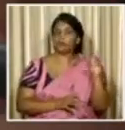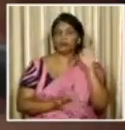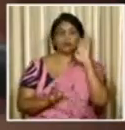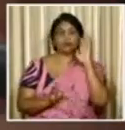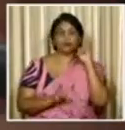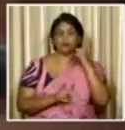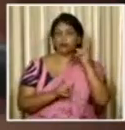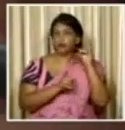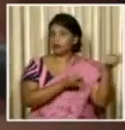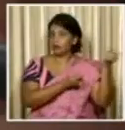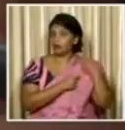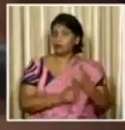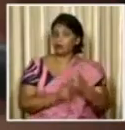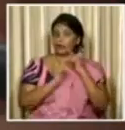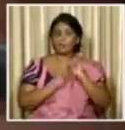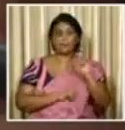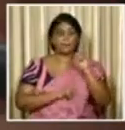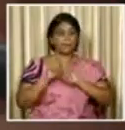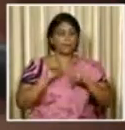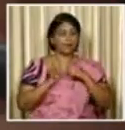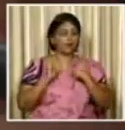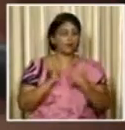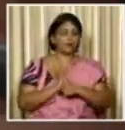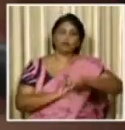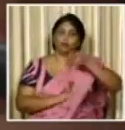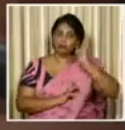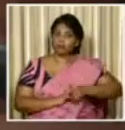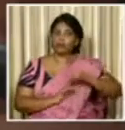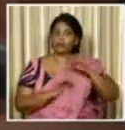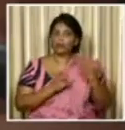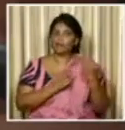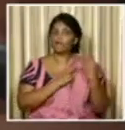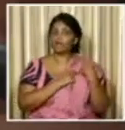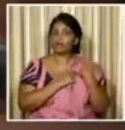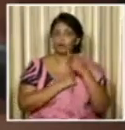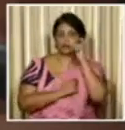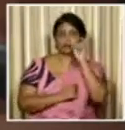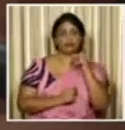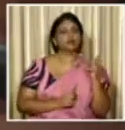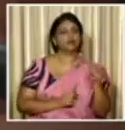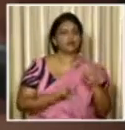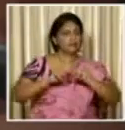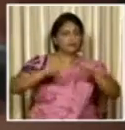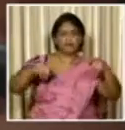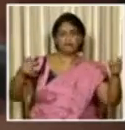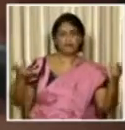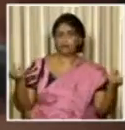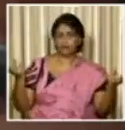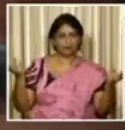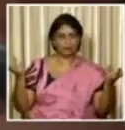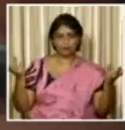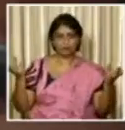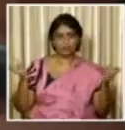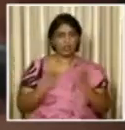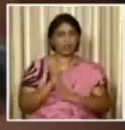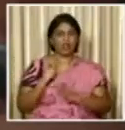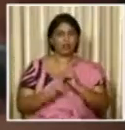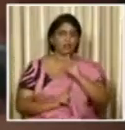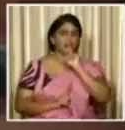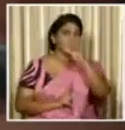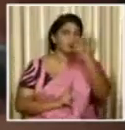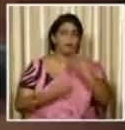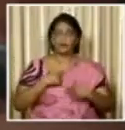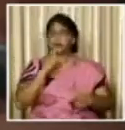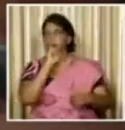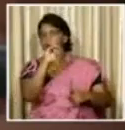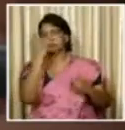තීන්දුවට අනුරූපී වන පරිදි පාර්ලිමේන්තුවේ මේ පනත සම්මත වුණාද නැද්ද කියලා වග විභාගයට ලක් කළ යුත්තා. වෙන කවුරුත් නැහැ මෙතන. ඇමතිවරයාට කියන්නත් බෑ අපිට